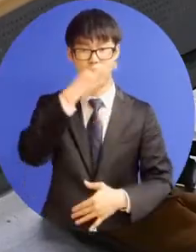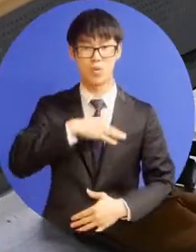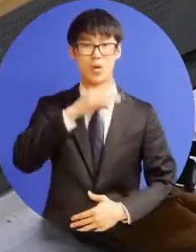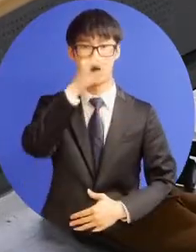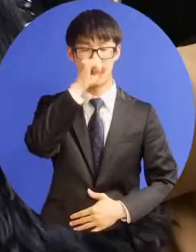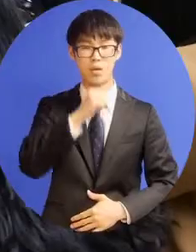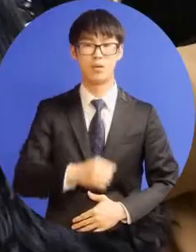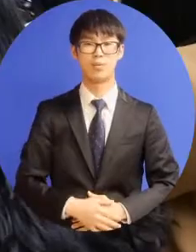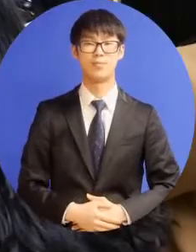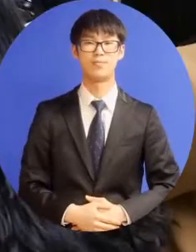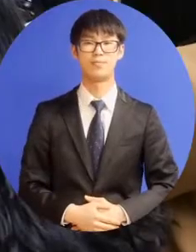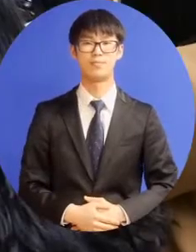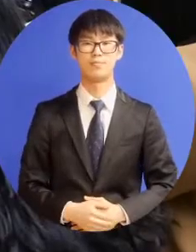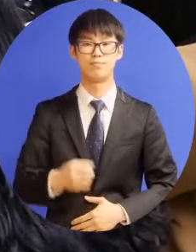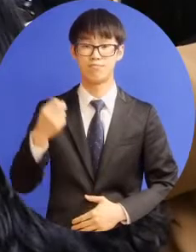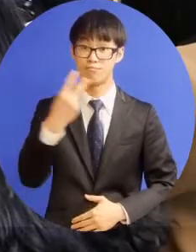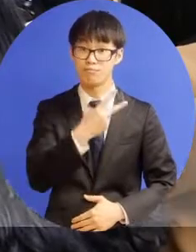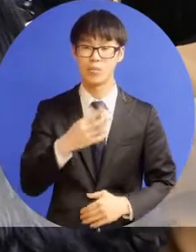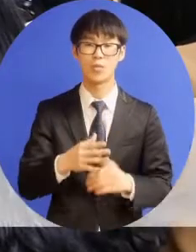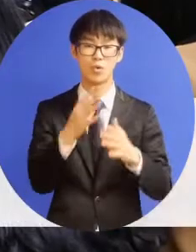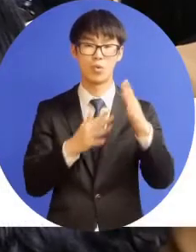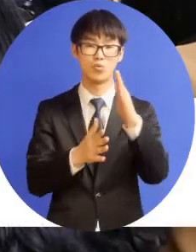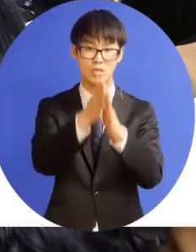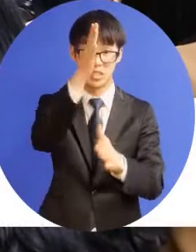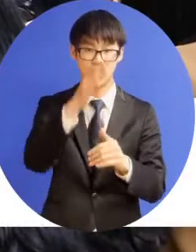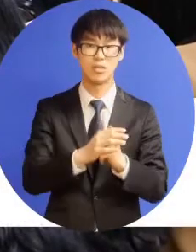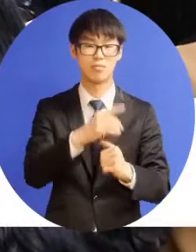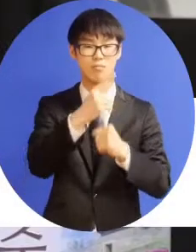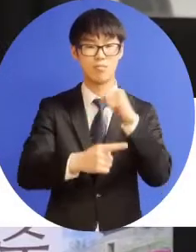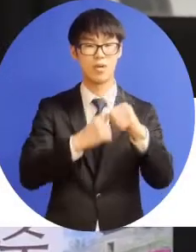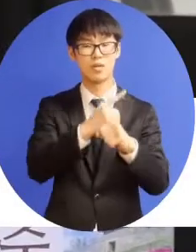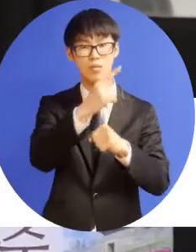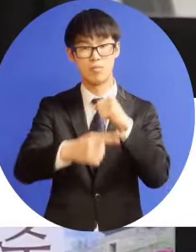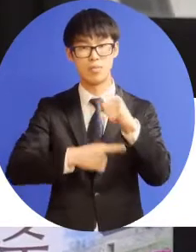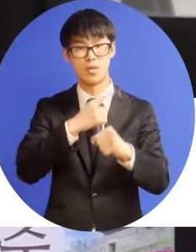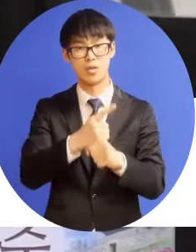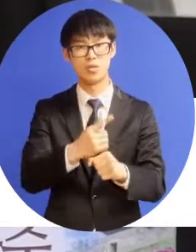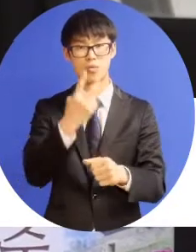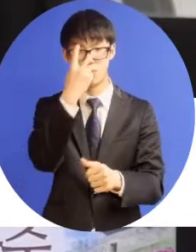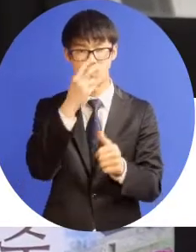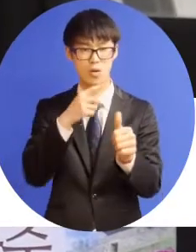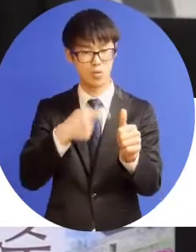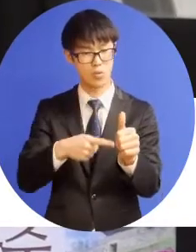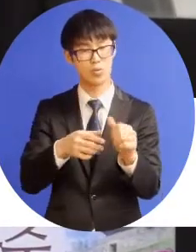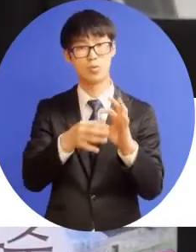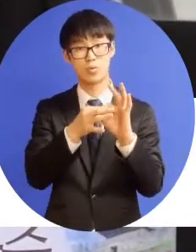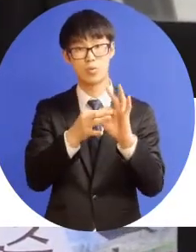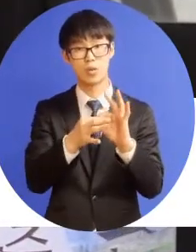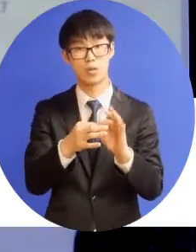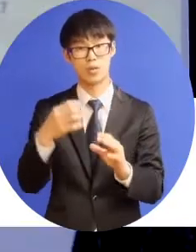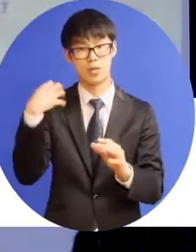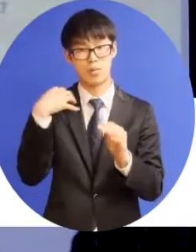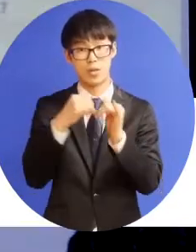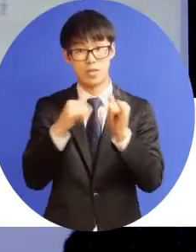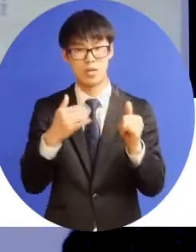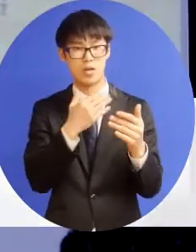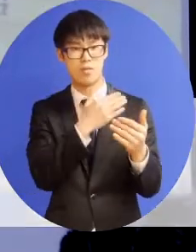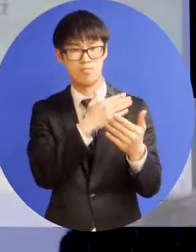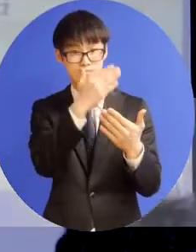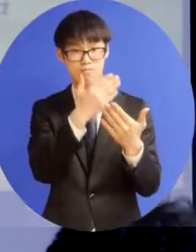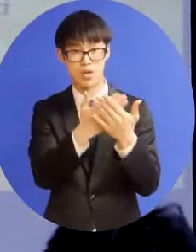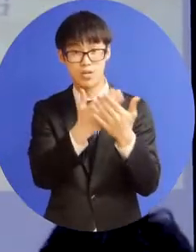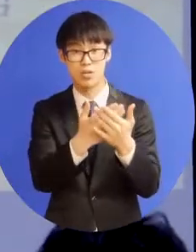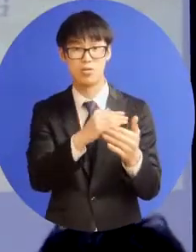보냈습니다. 한편 공주시는 매년 보안 실무 교육을 통해 담당자들의 보안 능력을 배양해